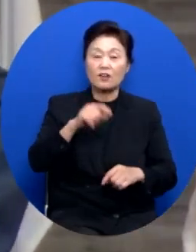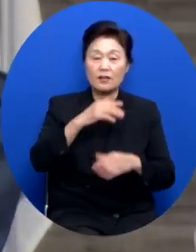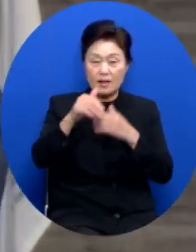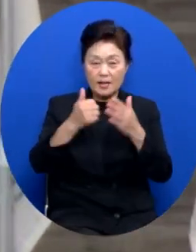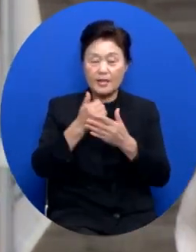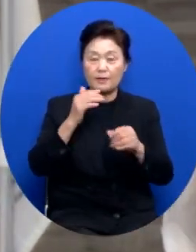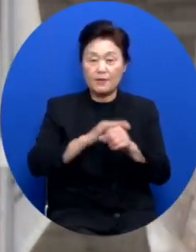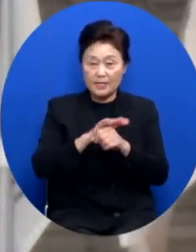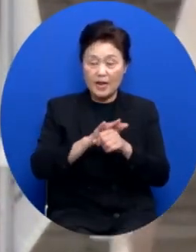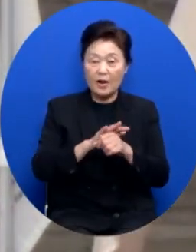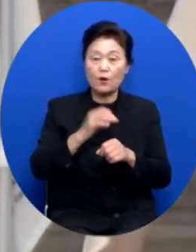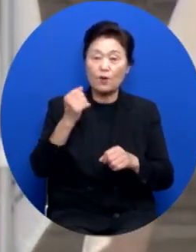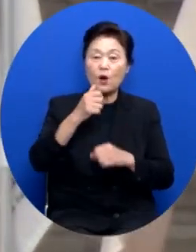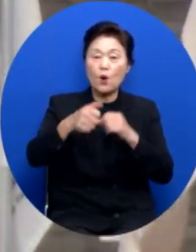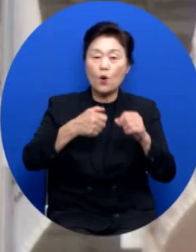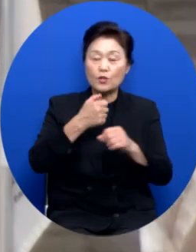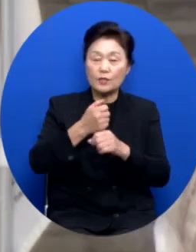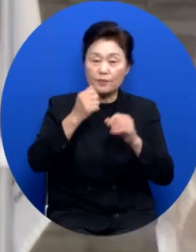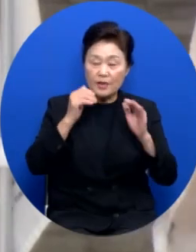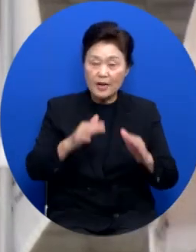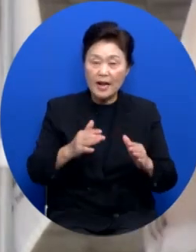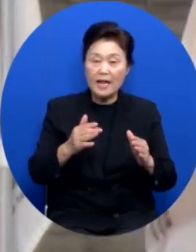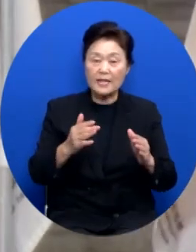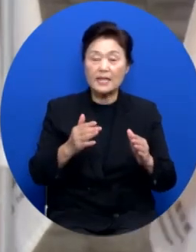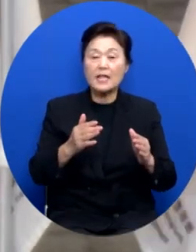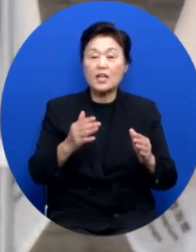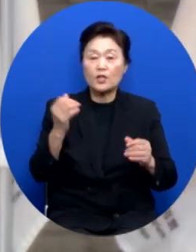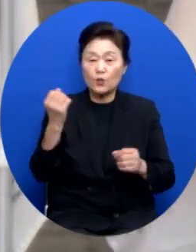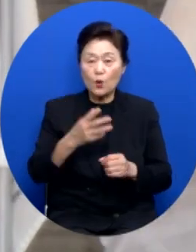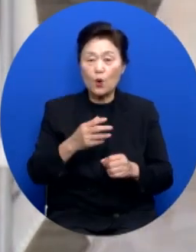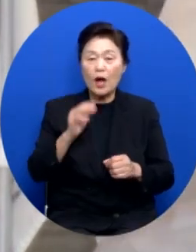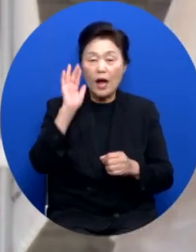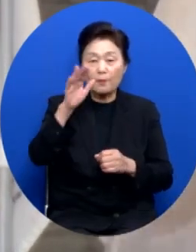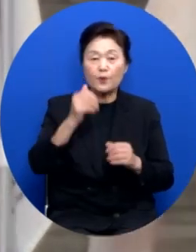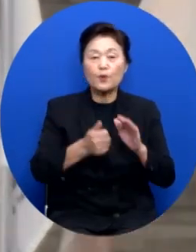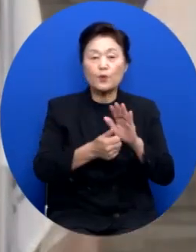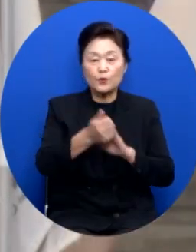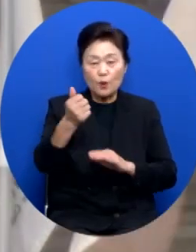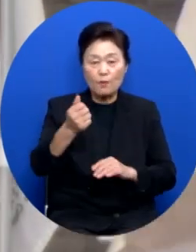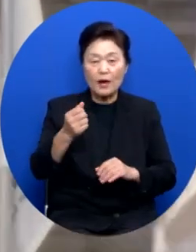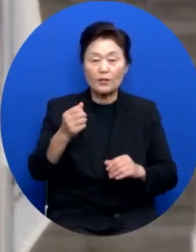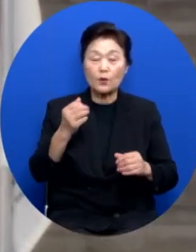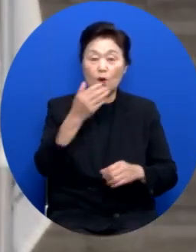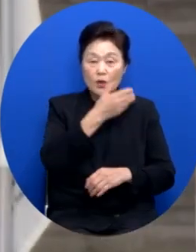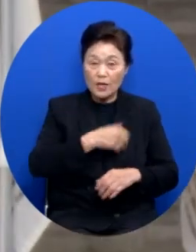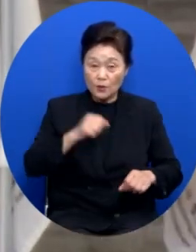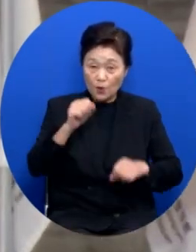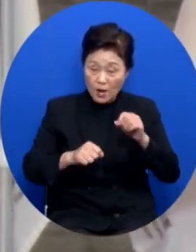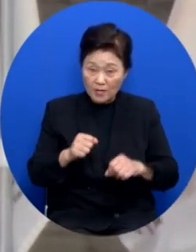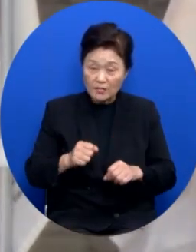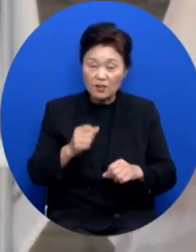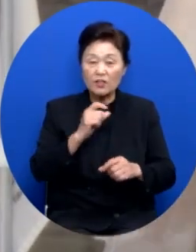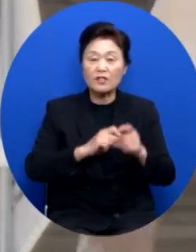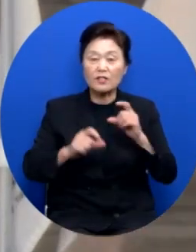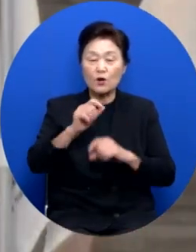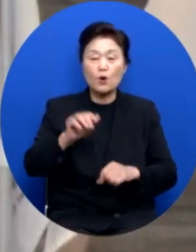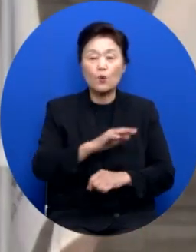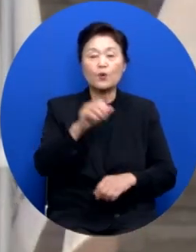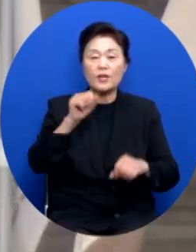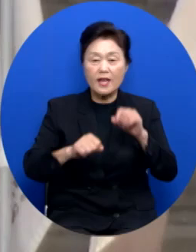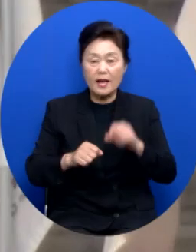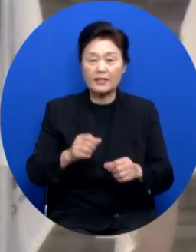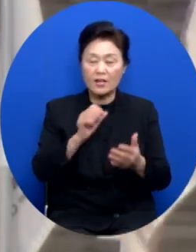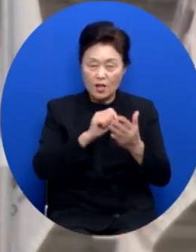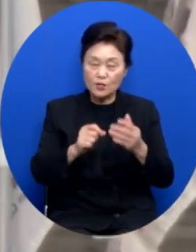여정과 그리고 앞으로의 소망 그리고 사도행전을 이어서 우리의 행전을 써가보자는 우리의 고백과